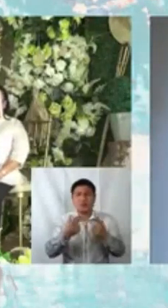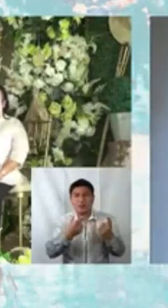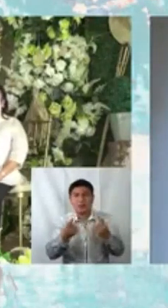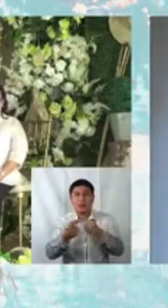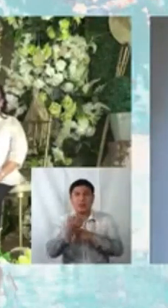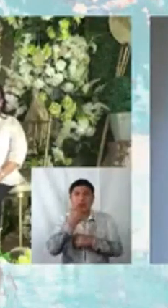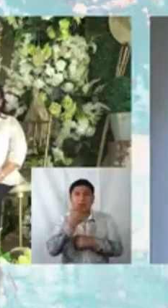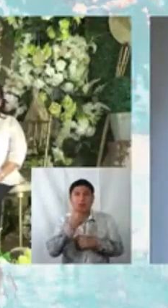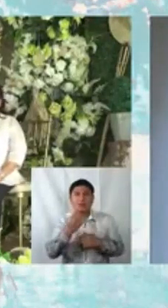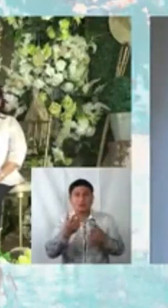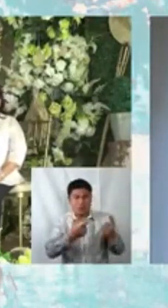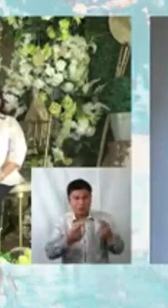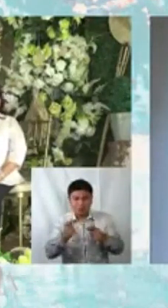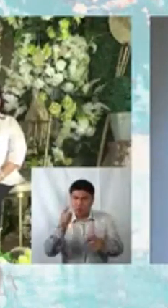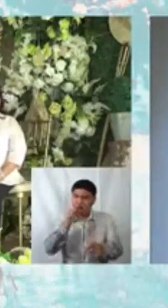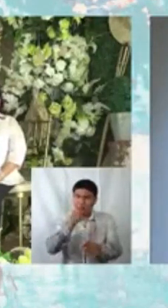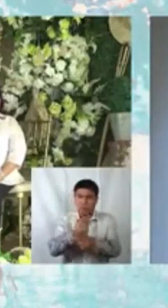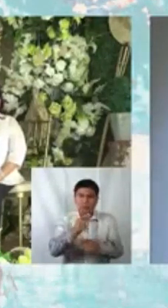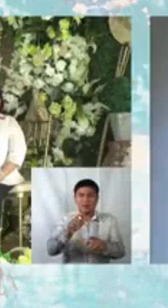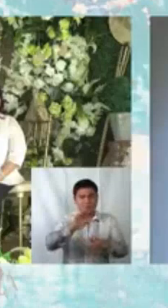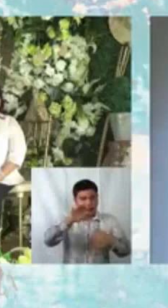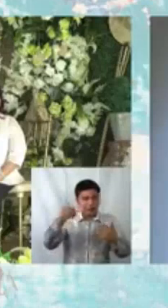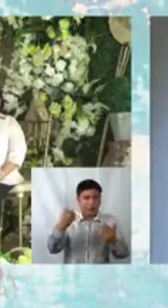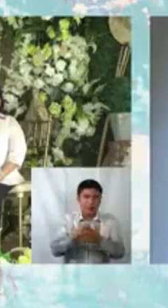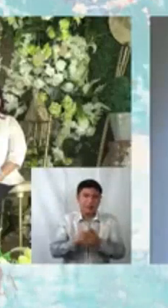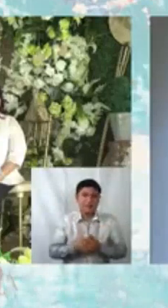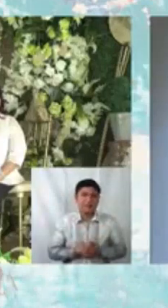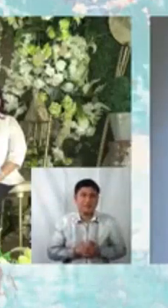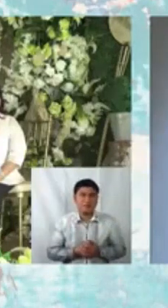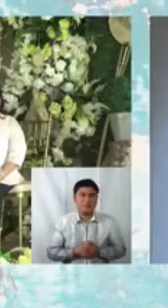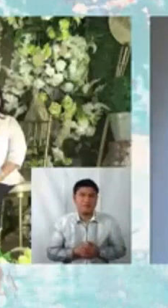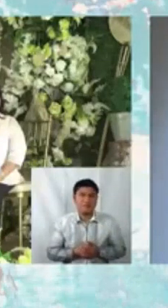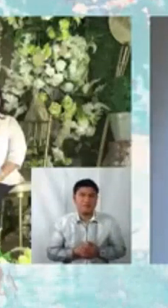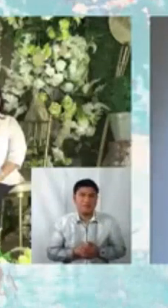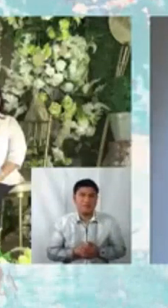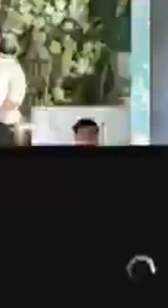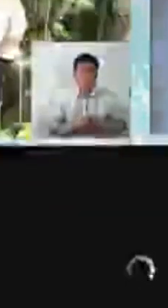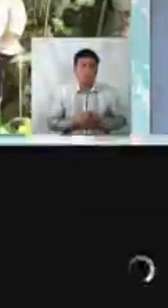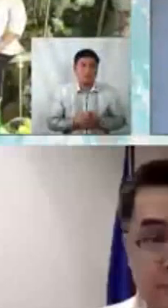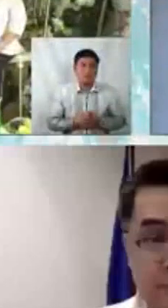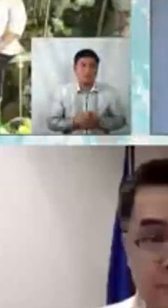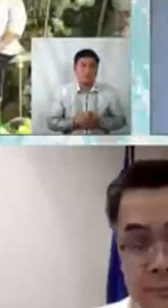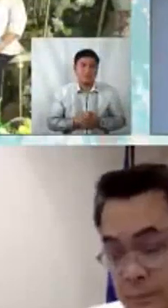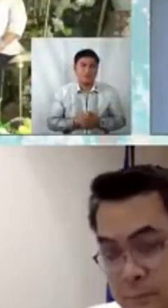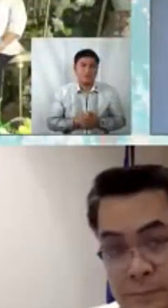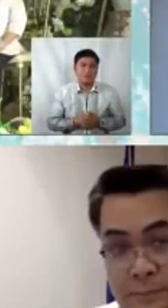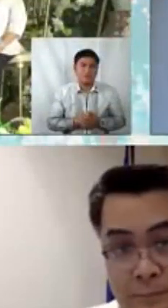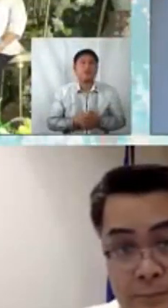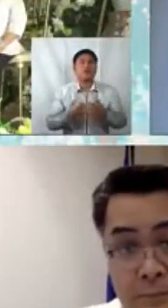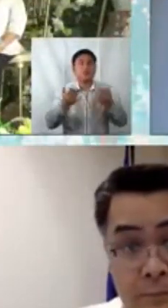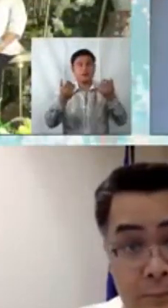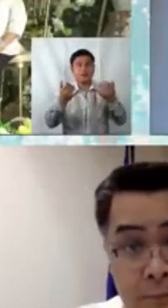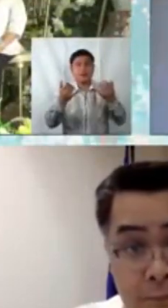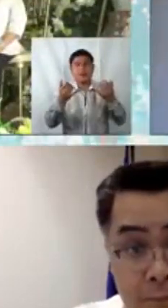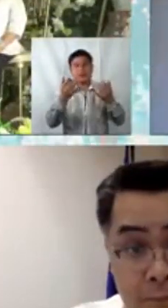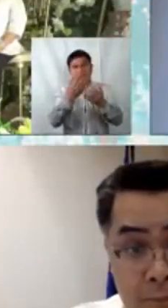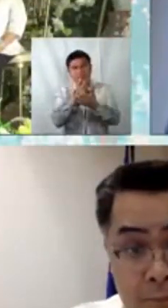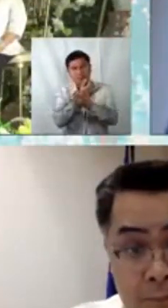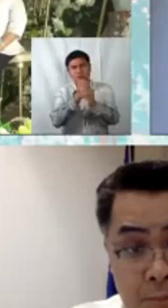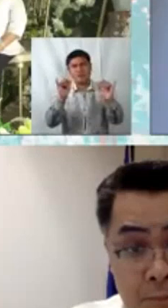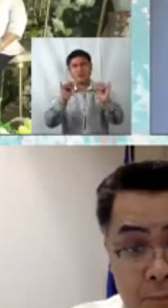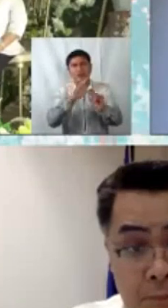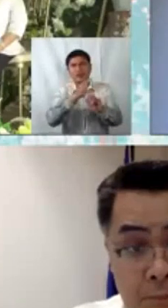ang tama upang lahat ay mailigtas? Diba? Yan ang kalayaan, ang kaginawaan